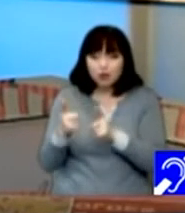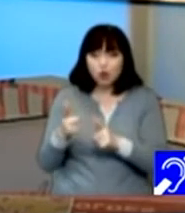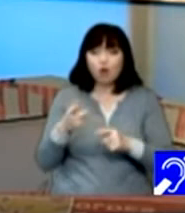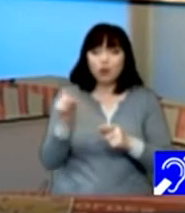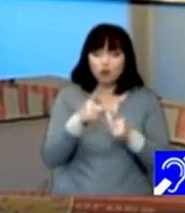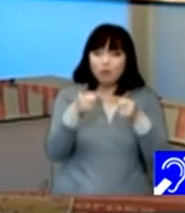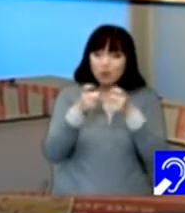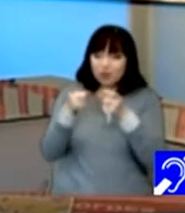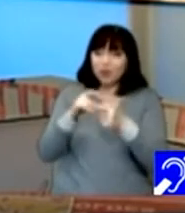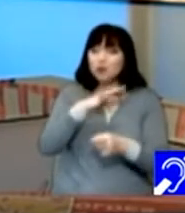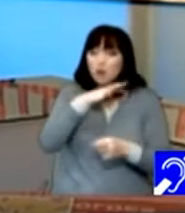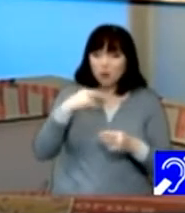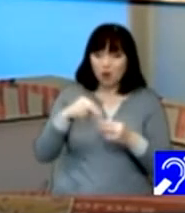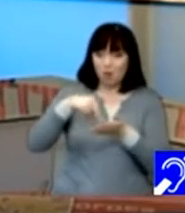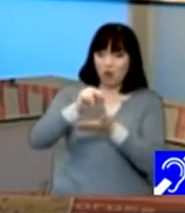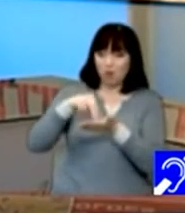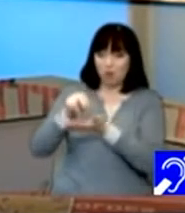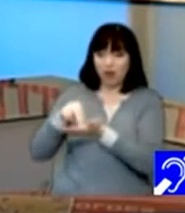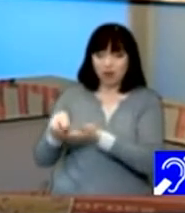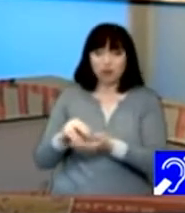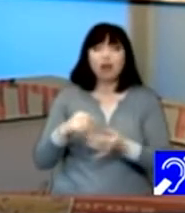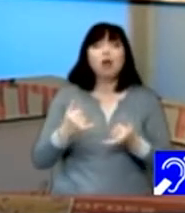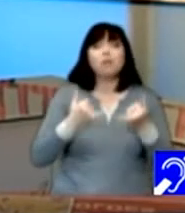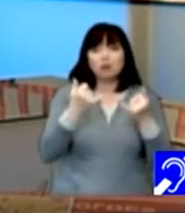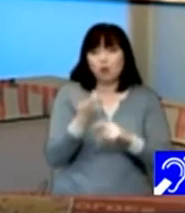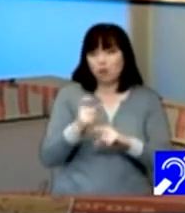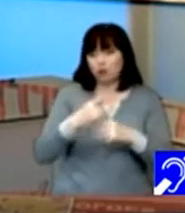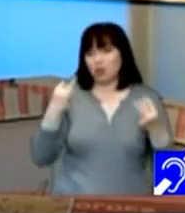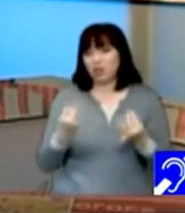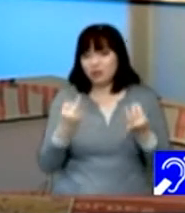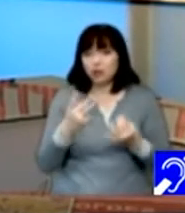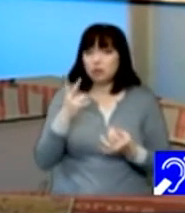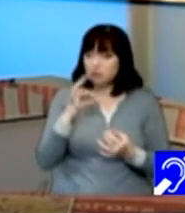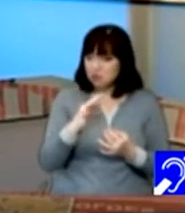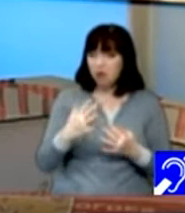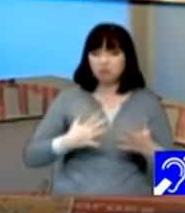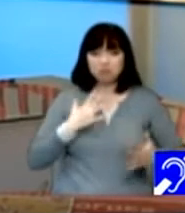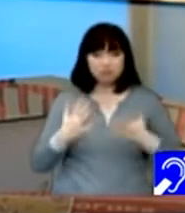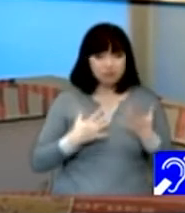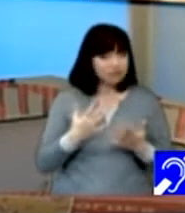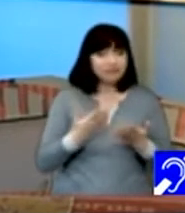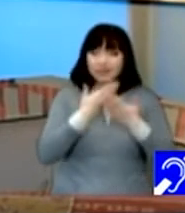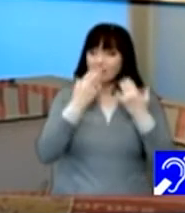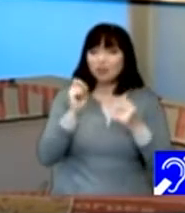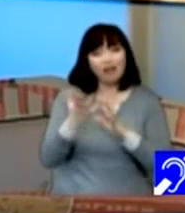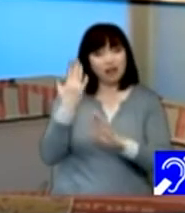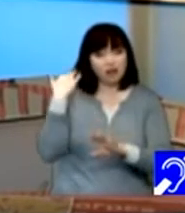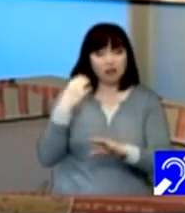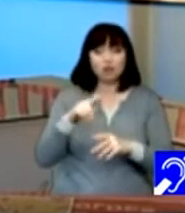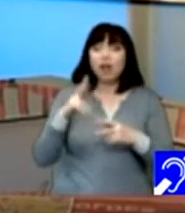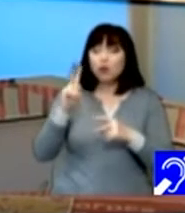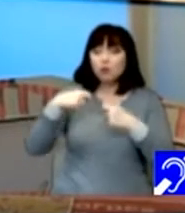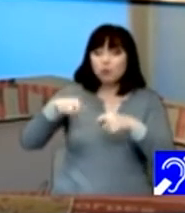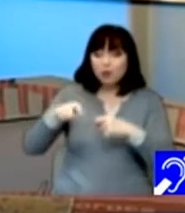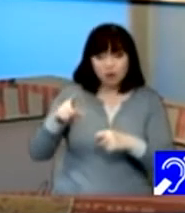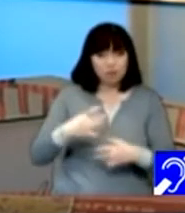atrage cât mai mulți clienți. Chiar dacă ofertele sunt tentante, lipsește efervescența de altă dată. Comercianții se tem că explozia